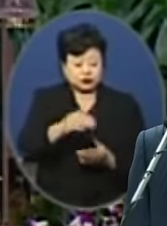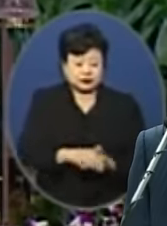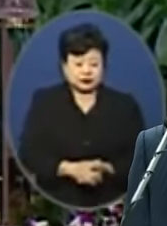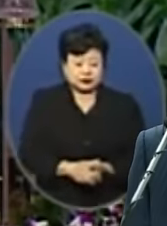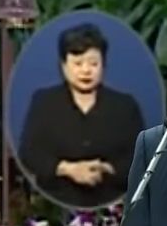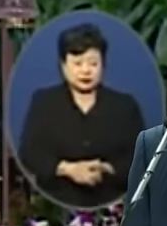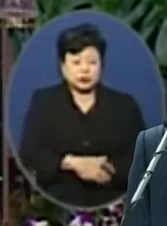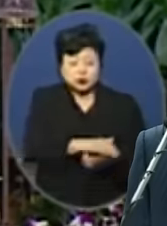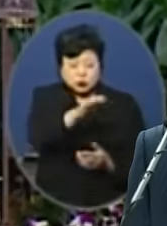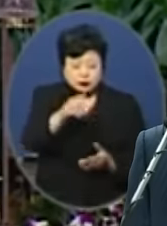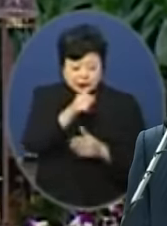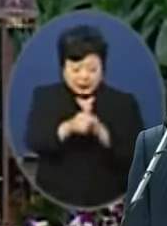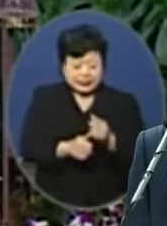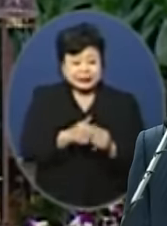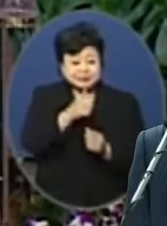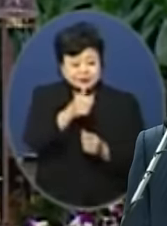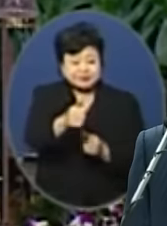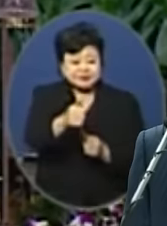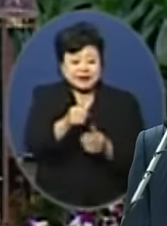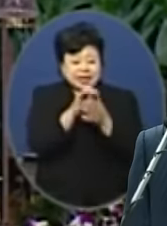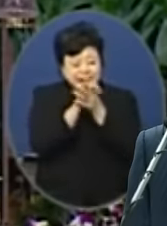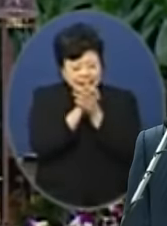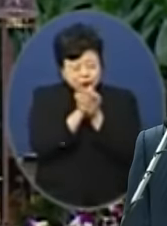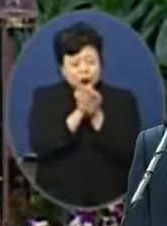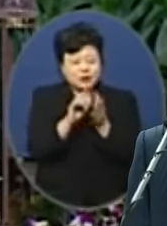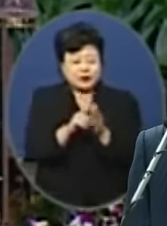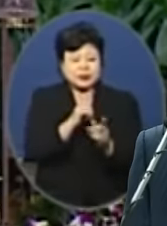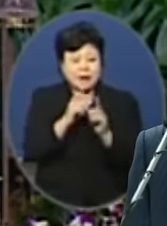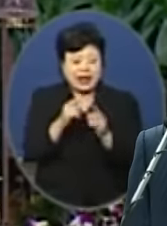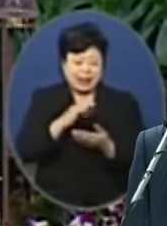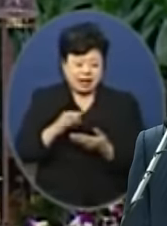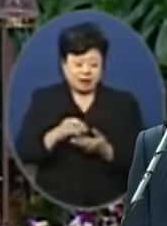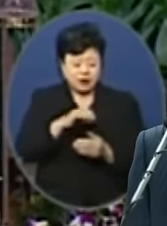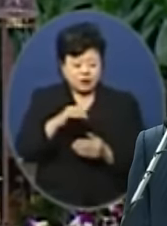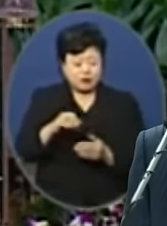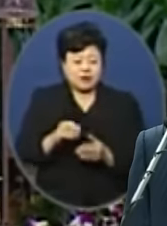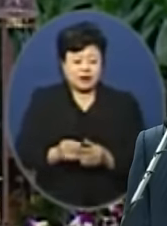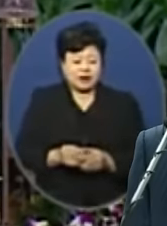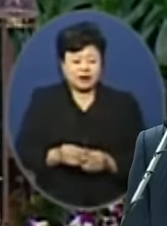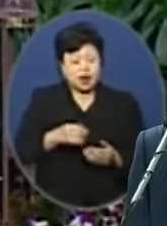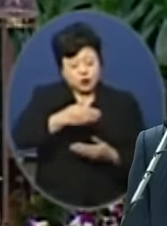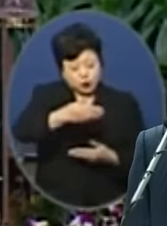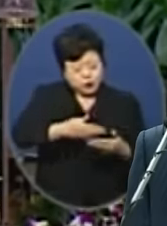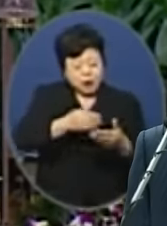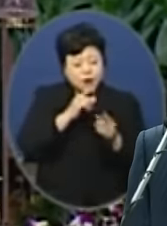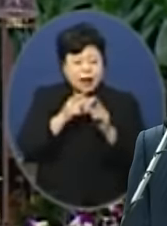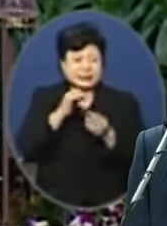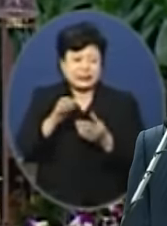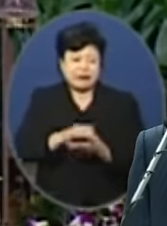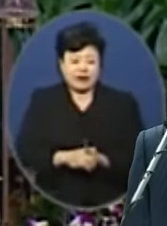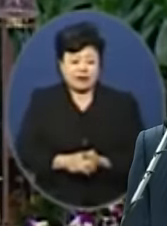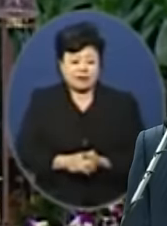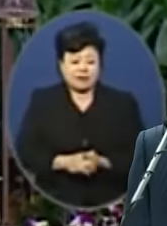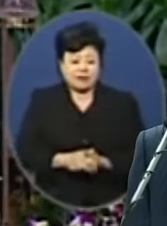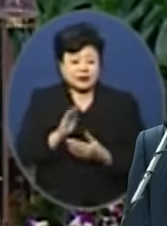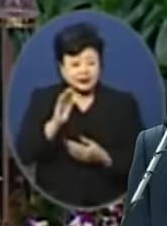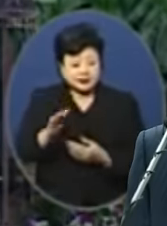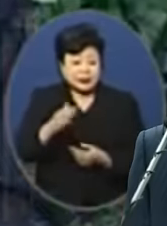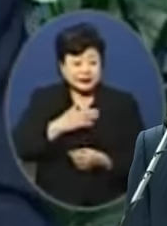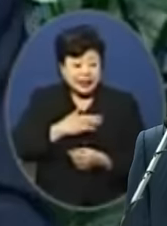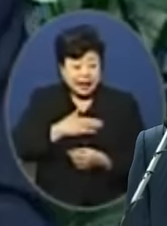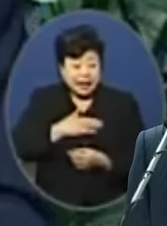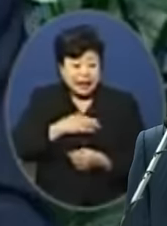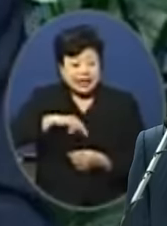말씀했지만은 우리는 하나님께 기도하기 위해서 말을 하고 이웃과 교제하기 위해서 말을 하고 그 다음에는